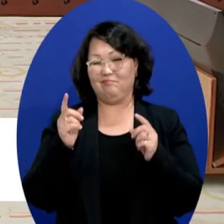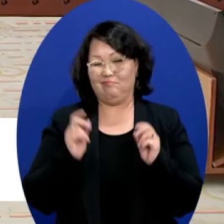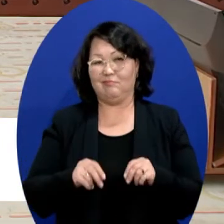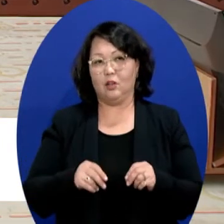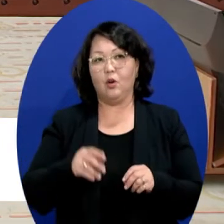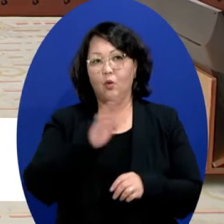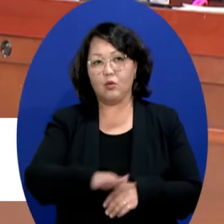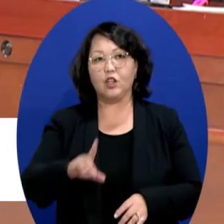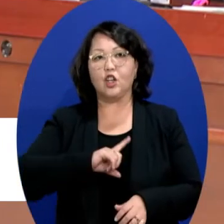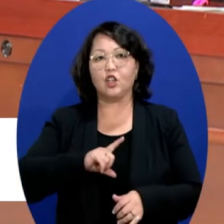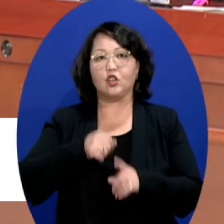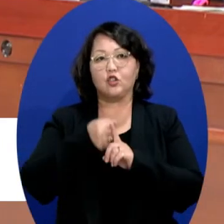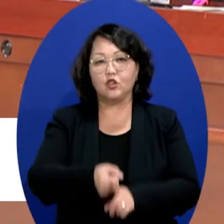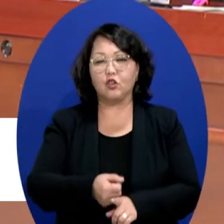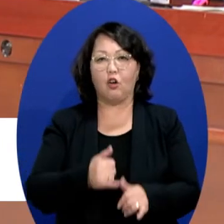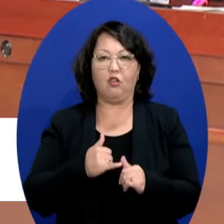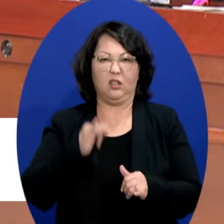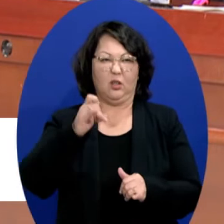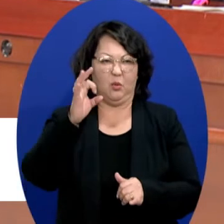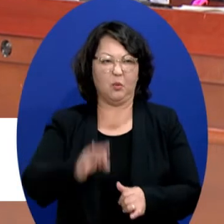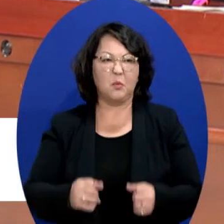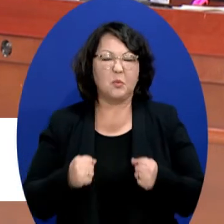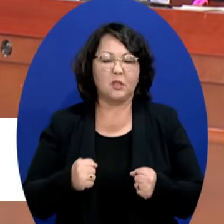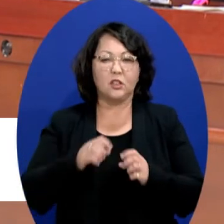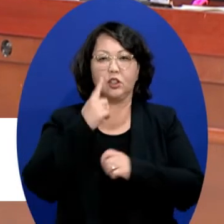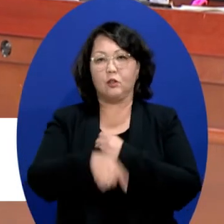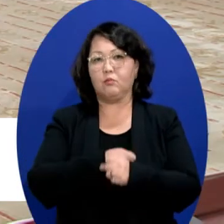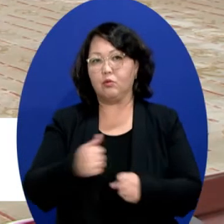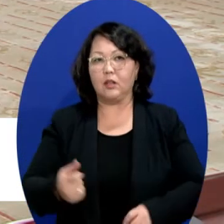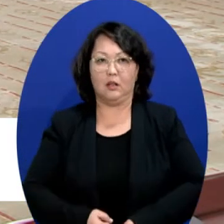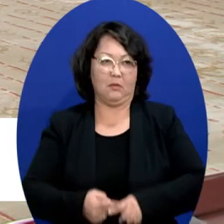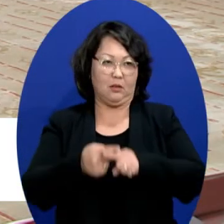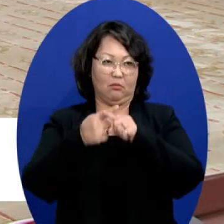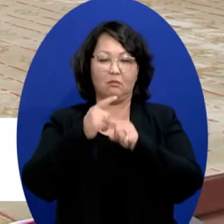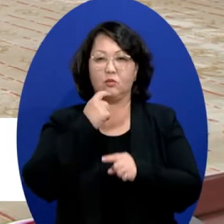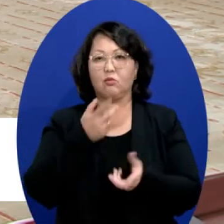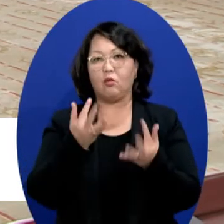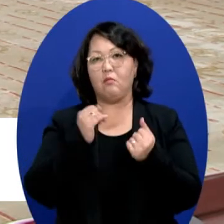зөрчсөж байгаа хангалттай мэдээлэл судалгаа байна. Жил бүр энэ төрлийн гэмтрэг өссөн зүйлт гарч байгаагч тоо